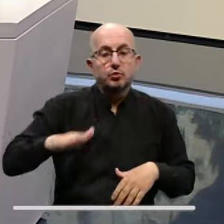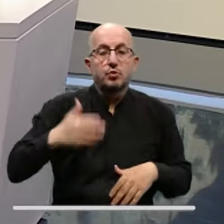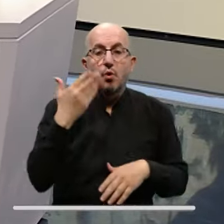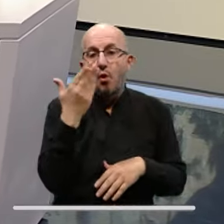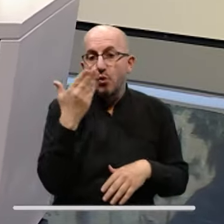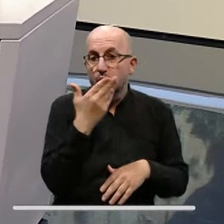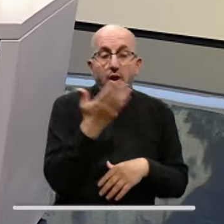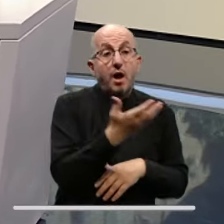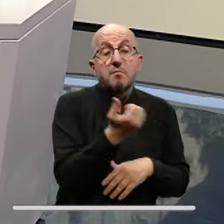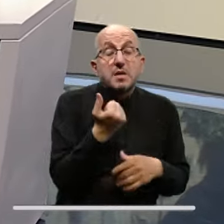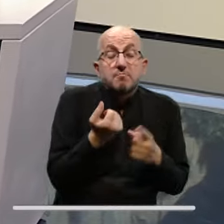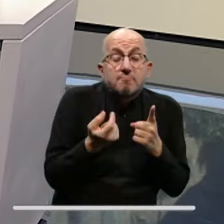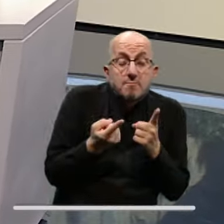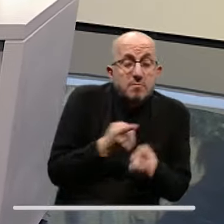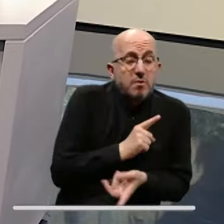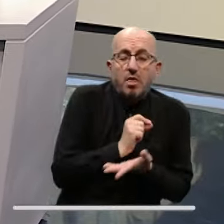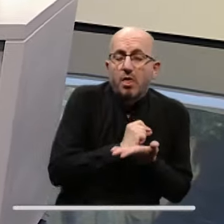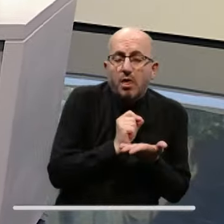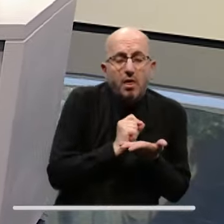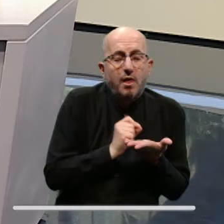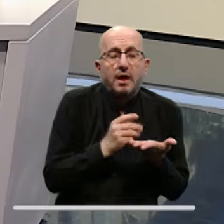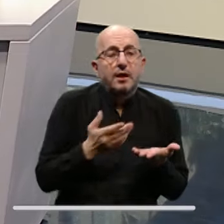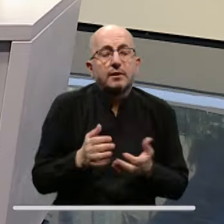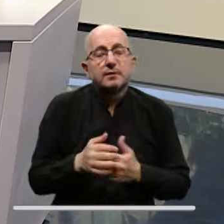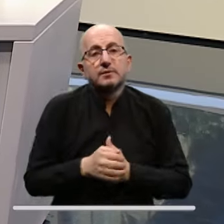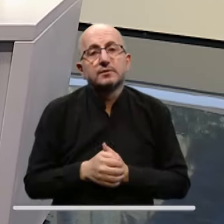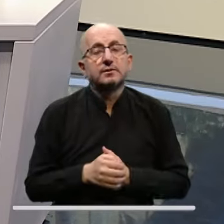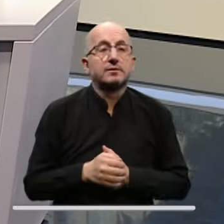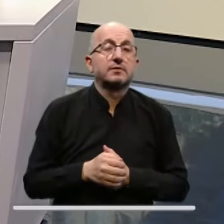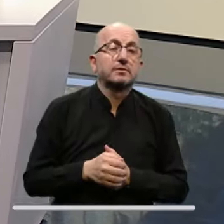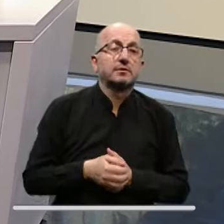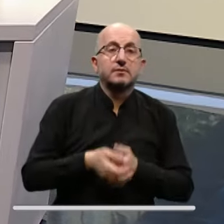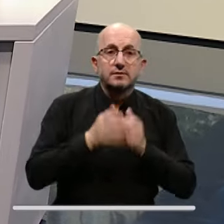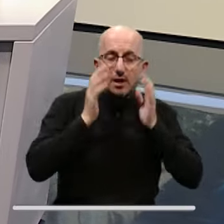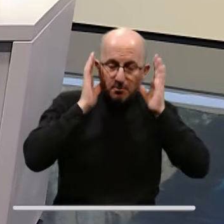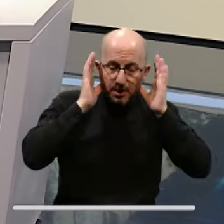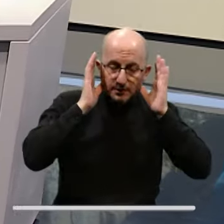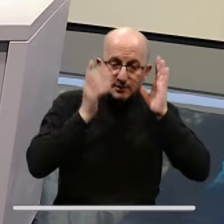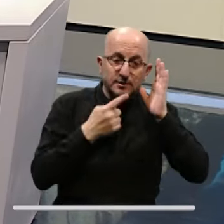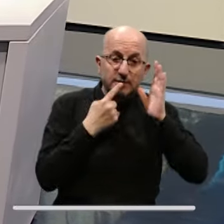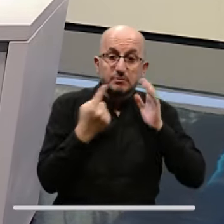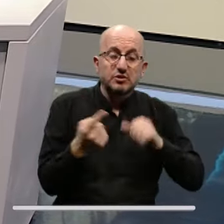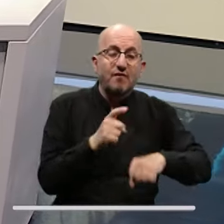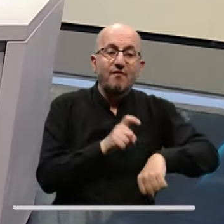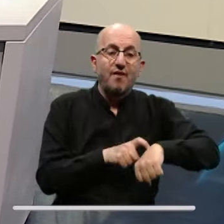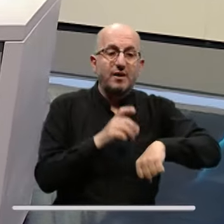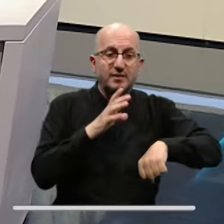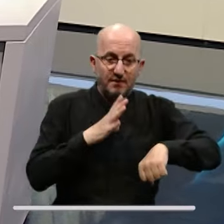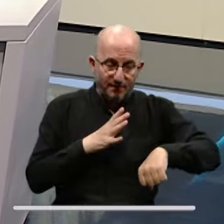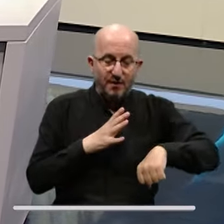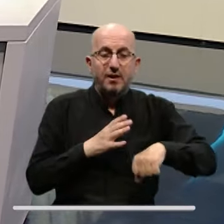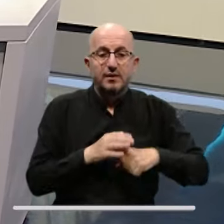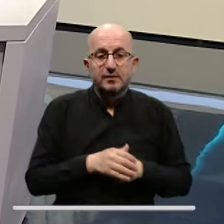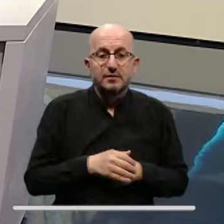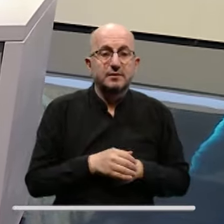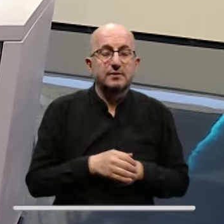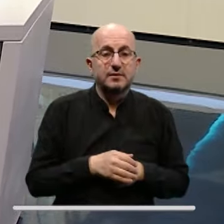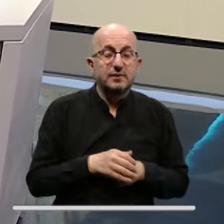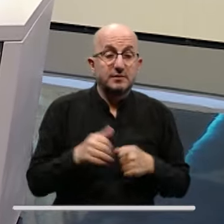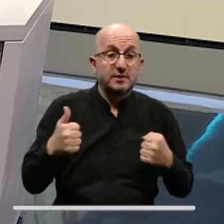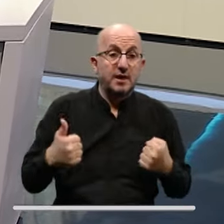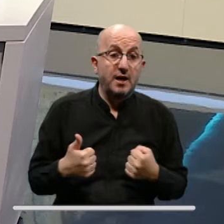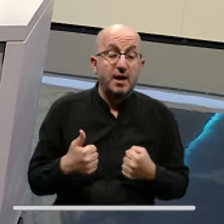ne bileyim bir sürü senaryo yazabilirsin. Tabii bu şey değil değil mi hocam? Hani namaz dediğimiz şeyin vakti var. Giren, çıkan, kaybolan, kazaya kalan